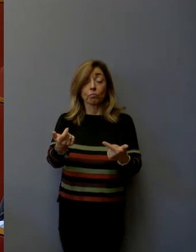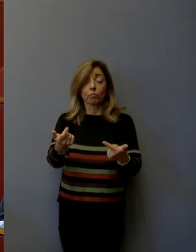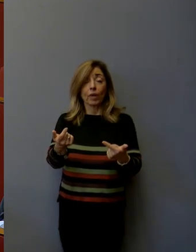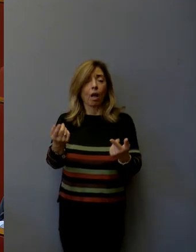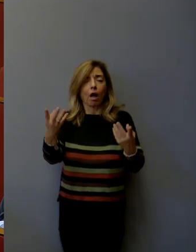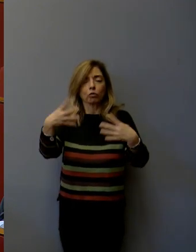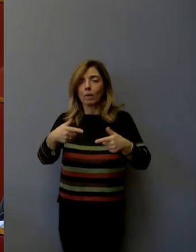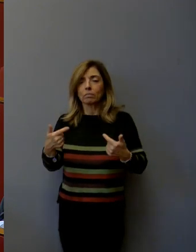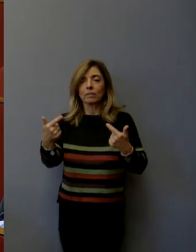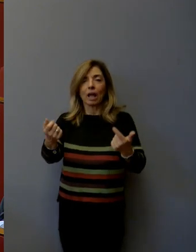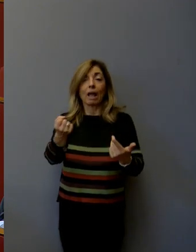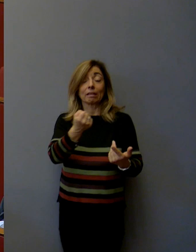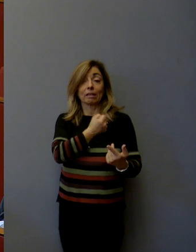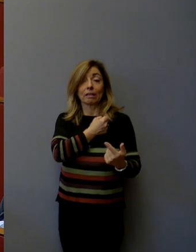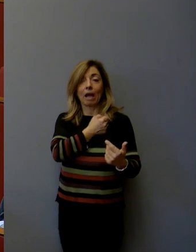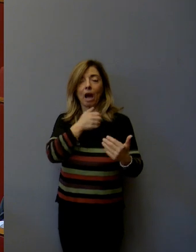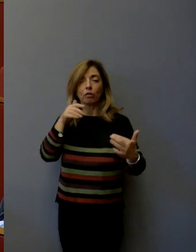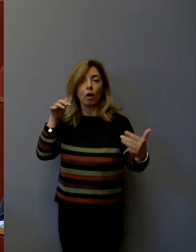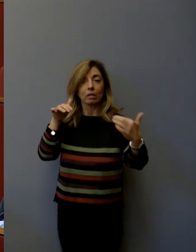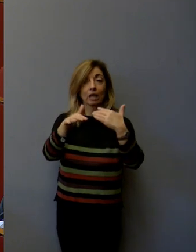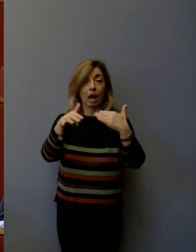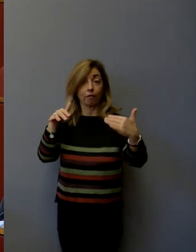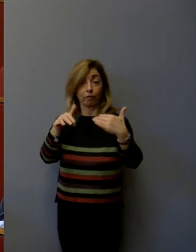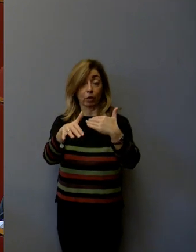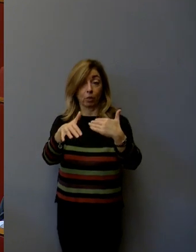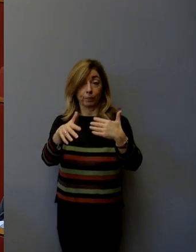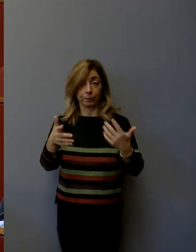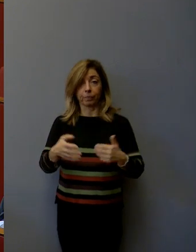sulla tenuta del traffico a livello cittadino